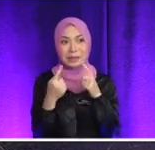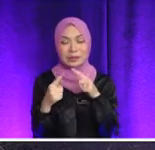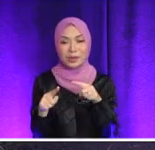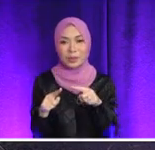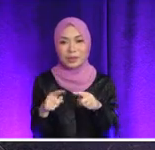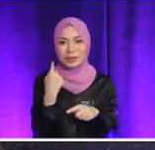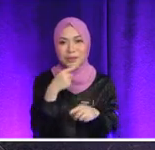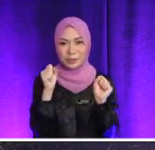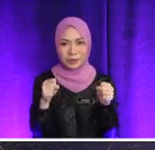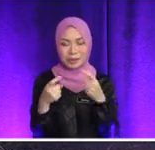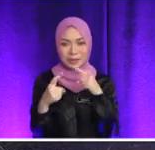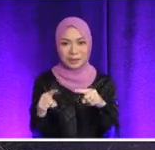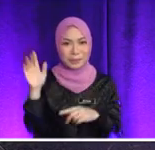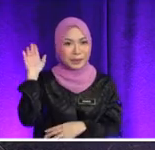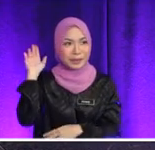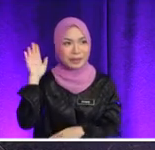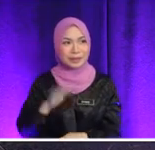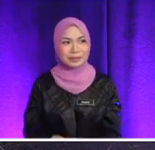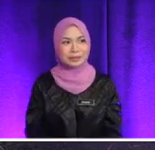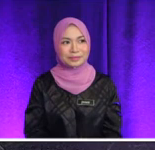untuk soal dan contoh 2